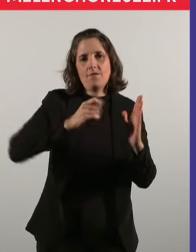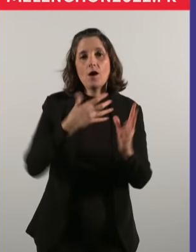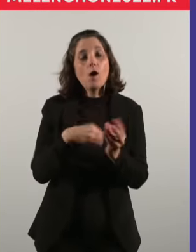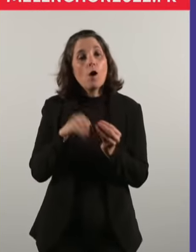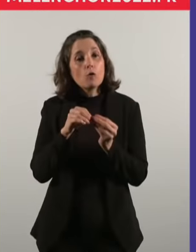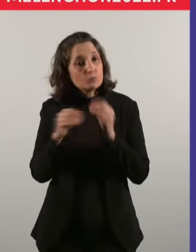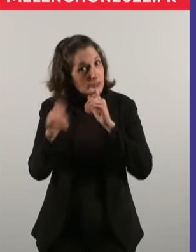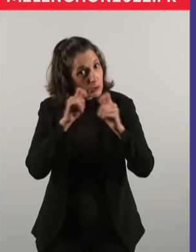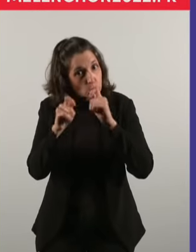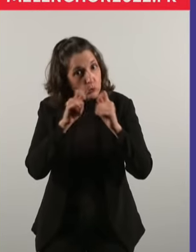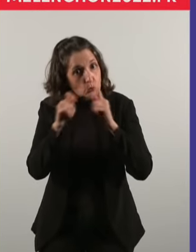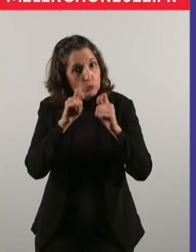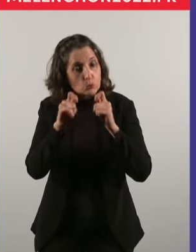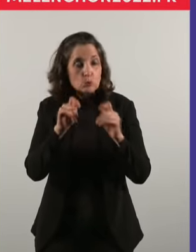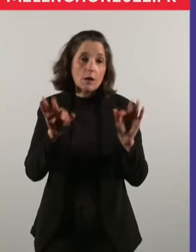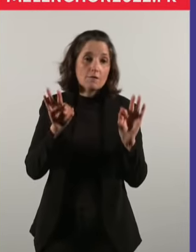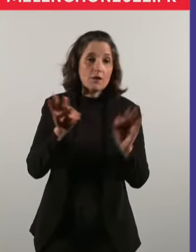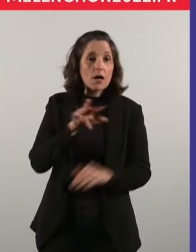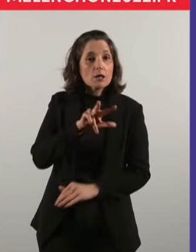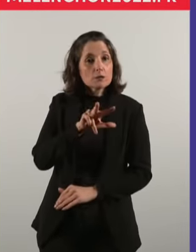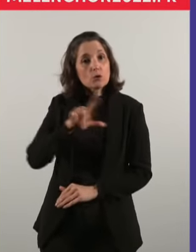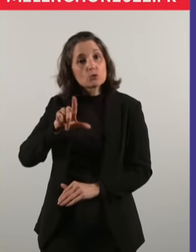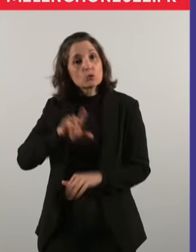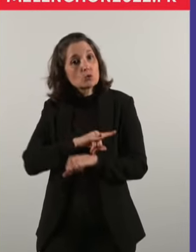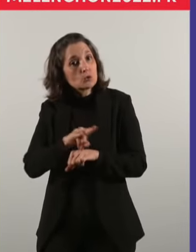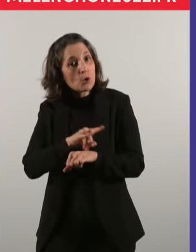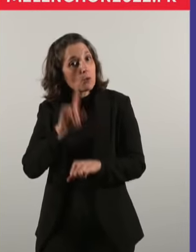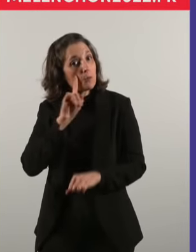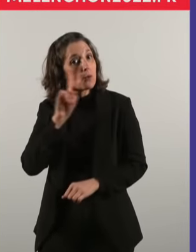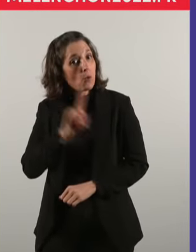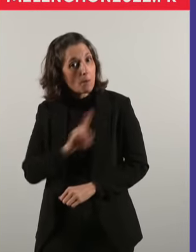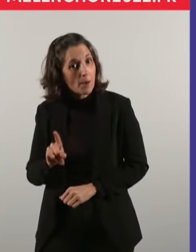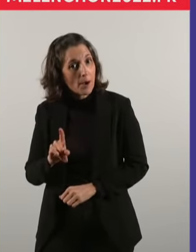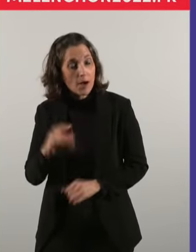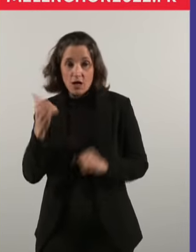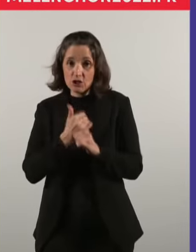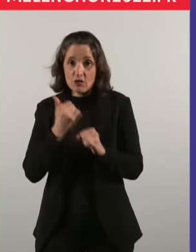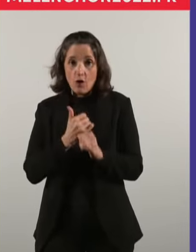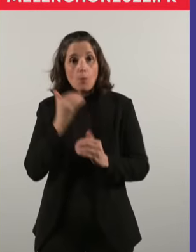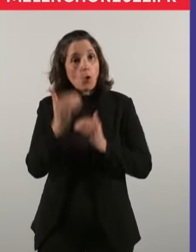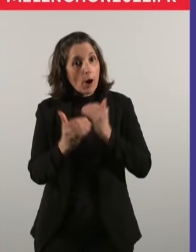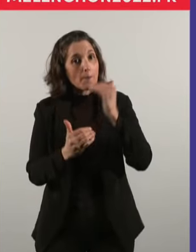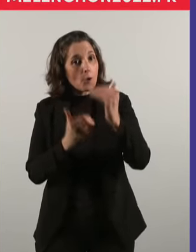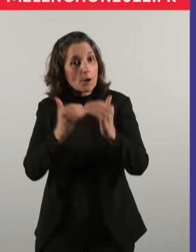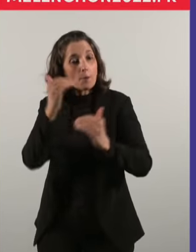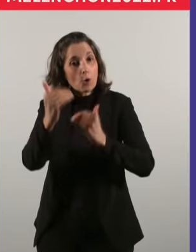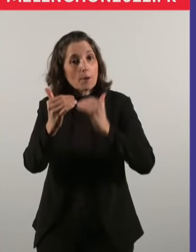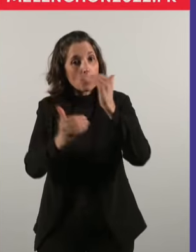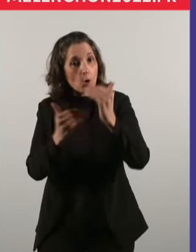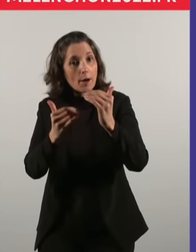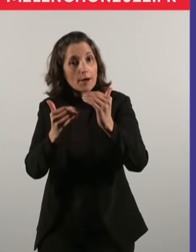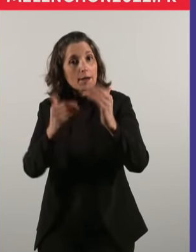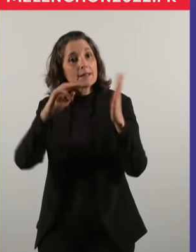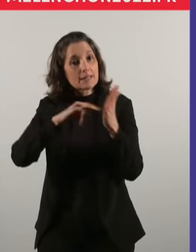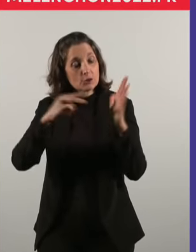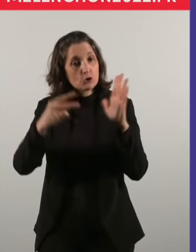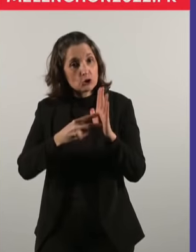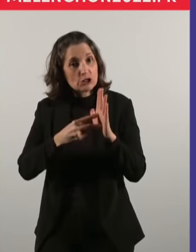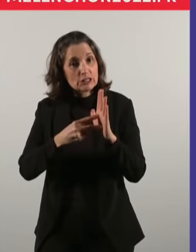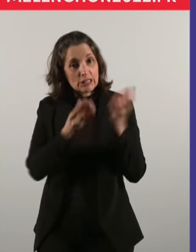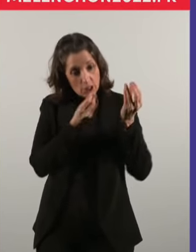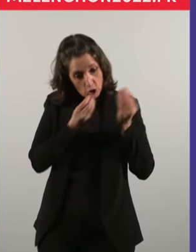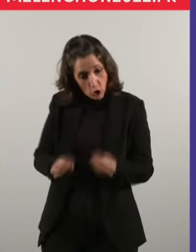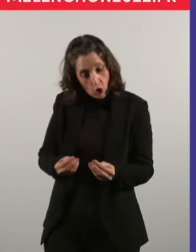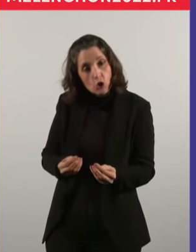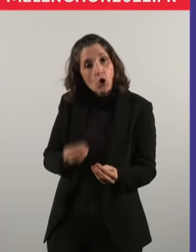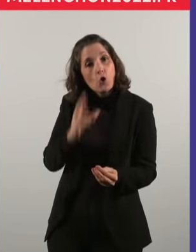heures. Et on continuera comme ça chaque fois qu'il y aura des progrès. Parce que le progrès que la machine introduit, c'est de soulager la peine de